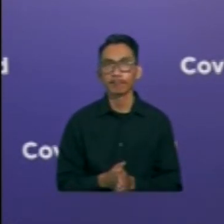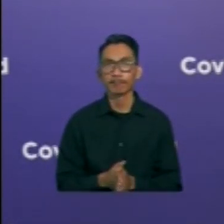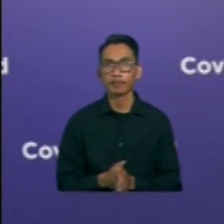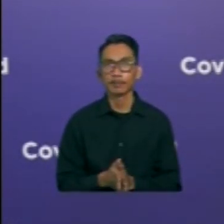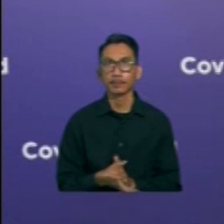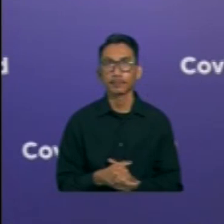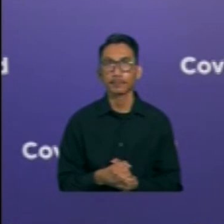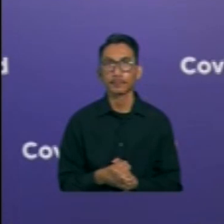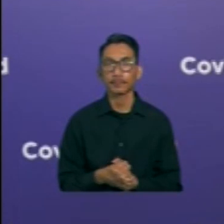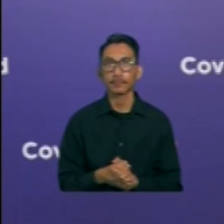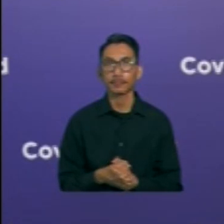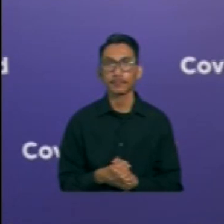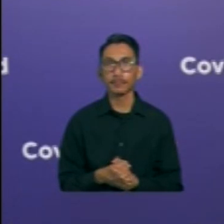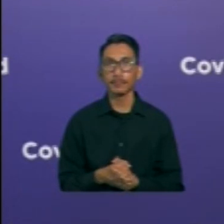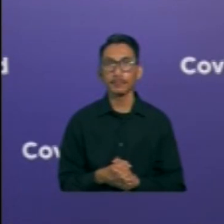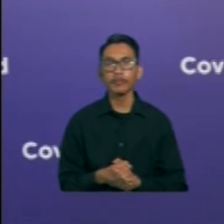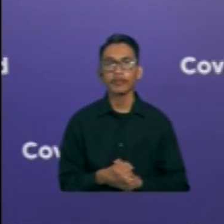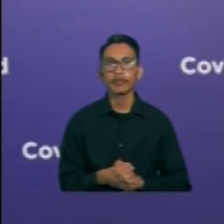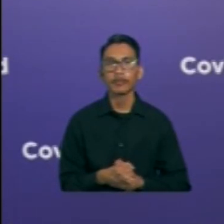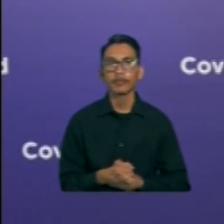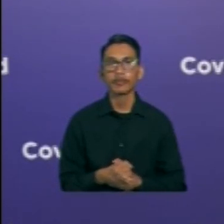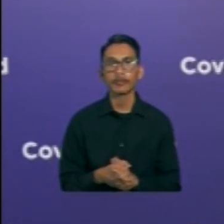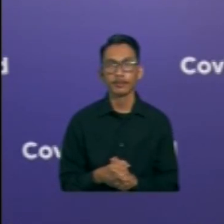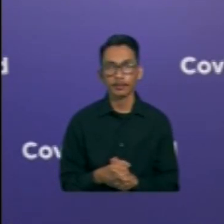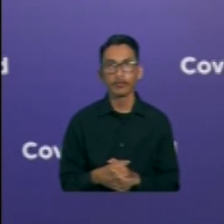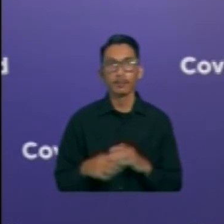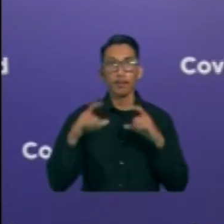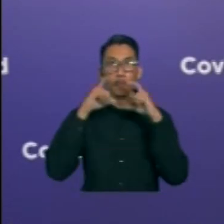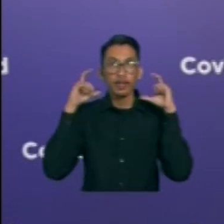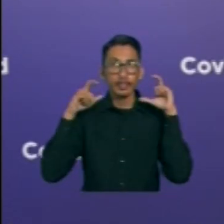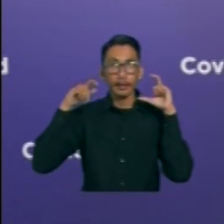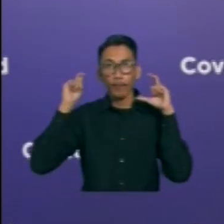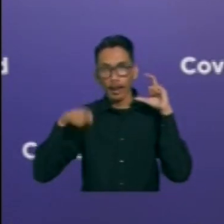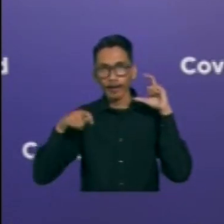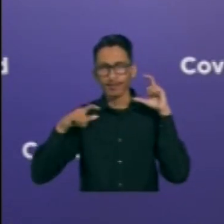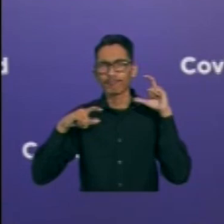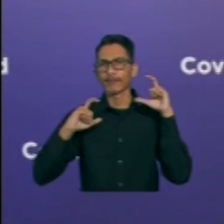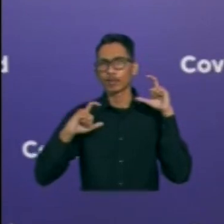menyadari betul bahwa menggunakan masker itu adalah cara yang terbaik